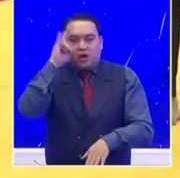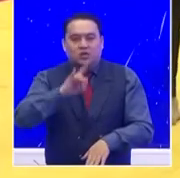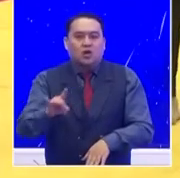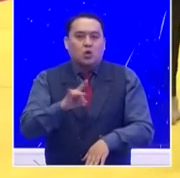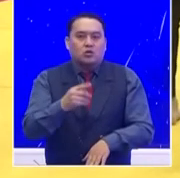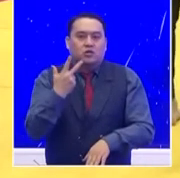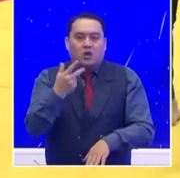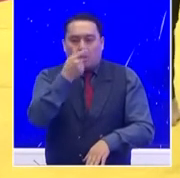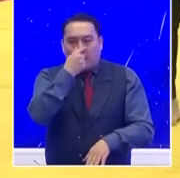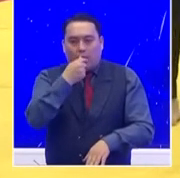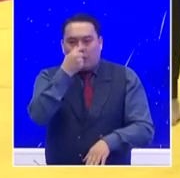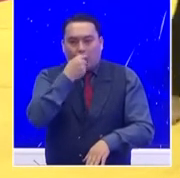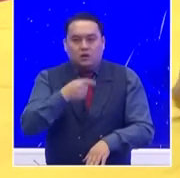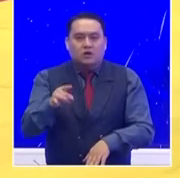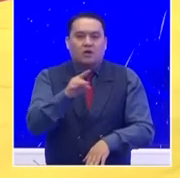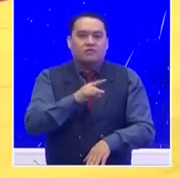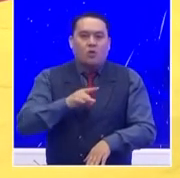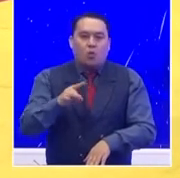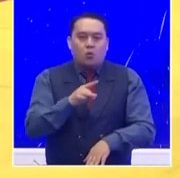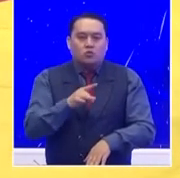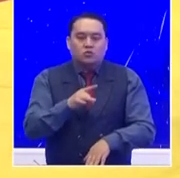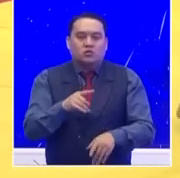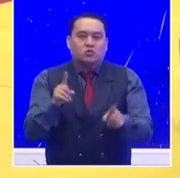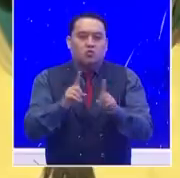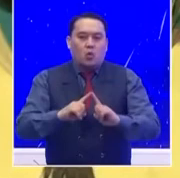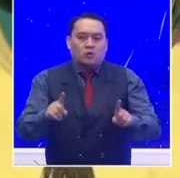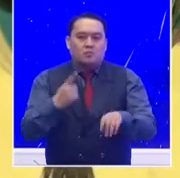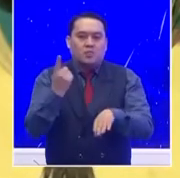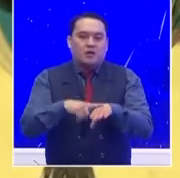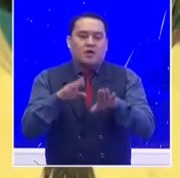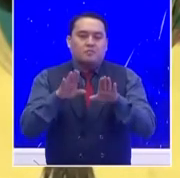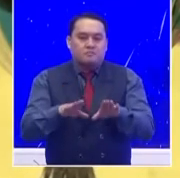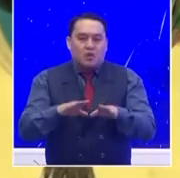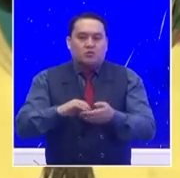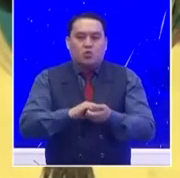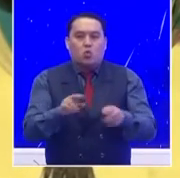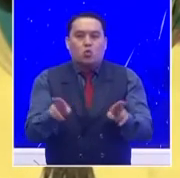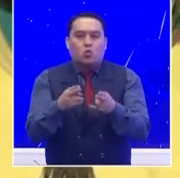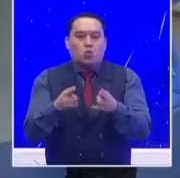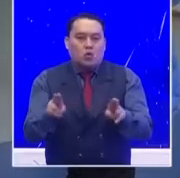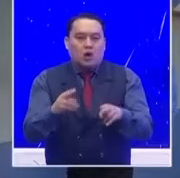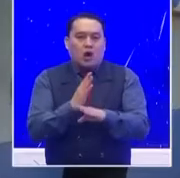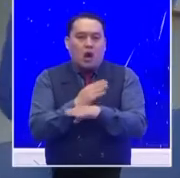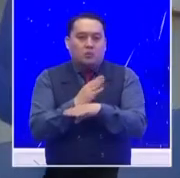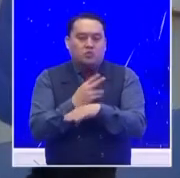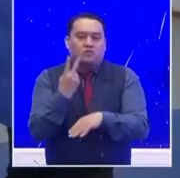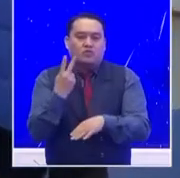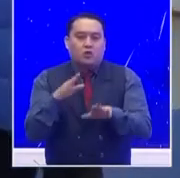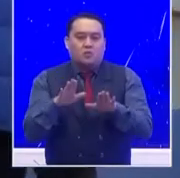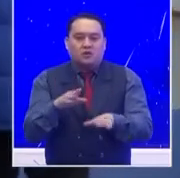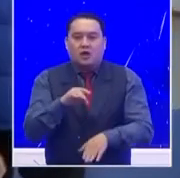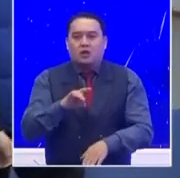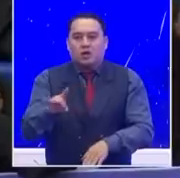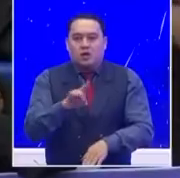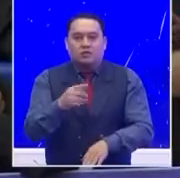третье у панфиловского района панкратионе картина сложилась иначе первое место завоевал бойцовский клуб арестант город капшагай второе за неё талгарский район